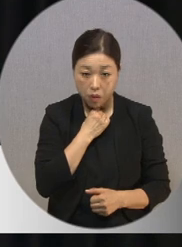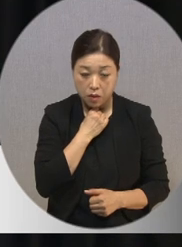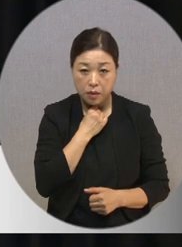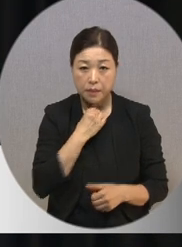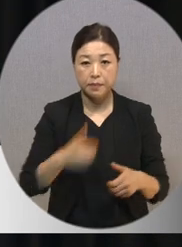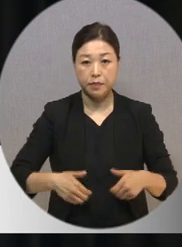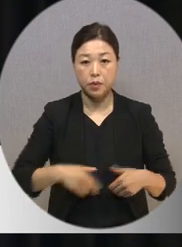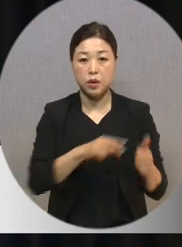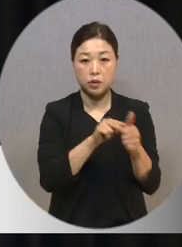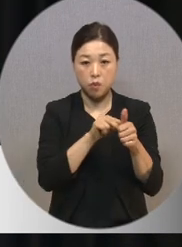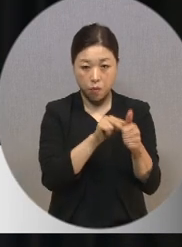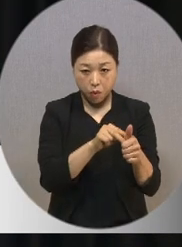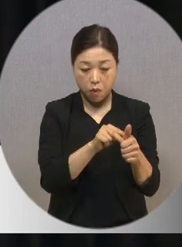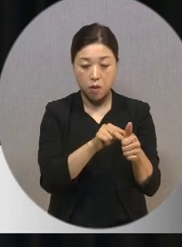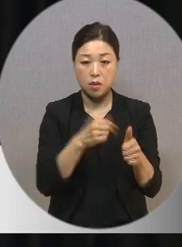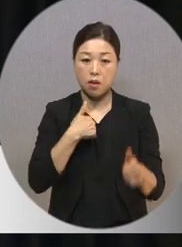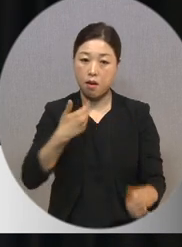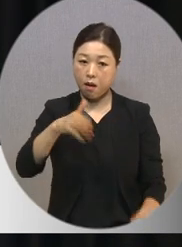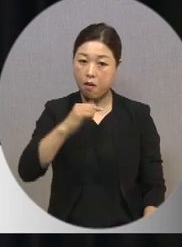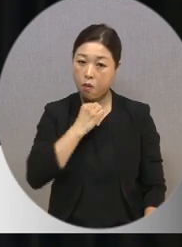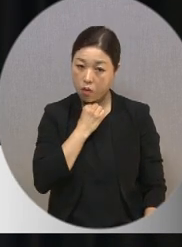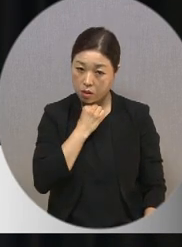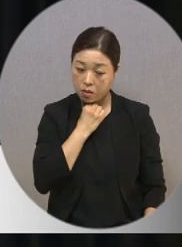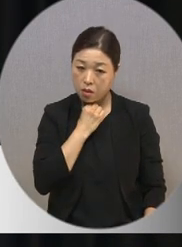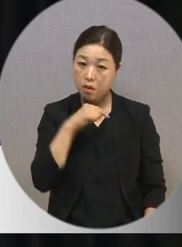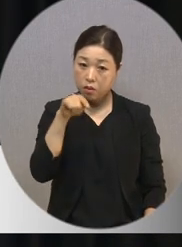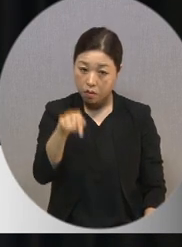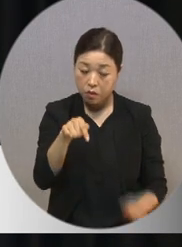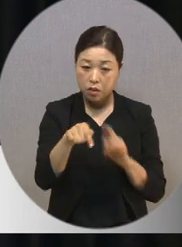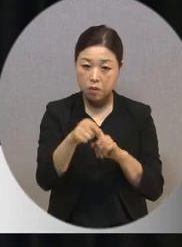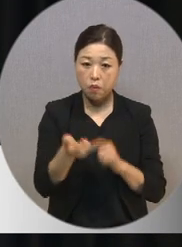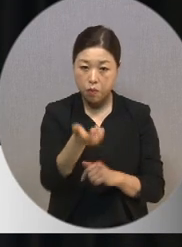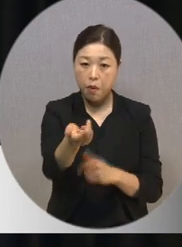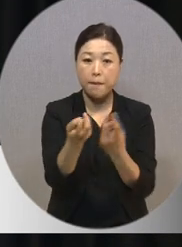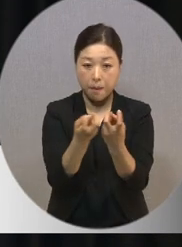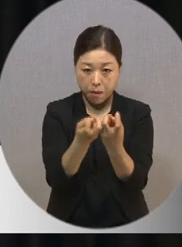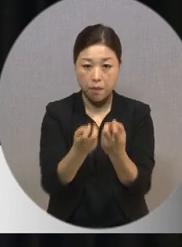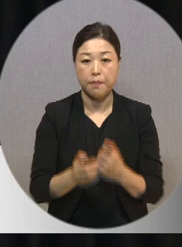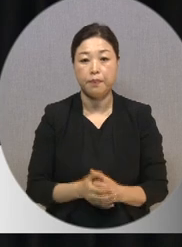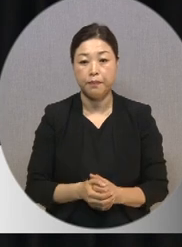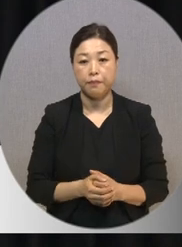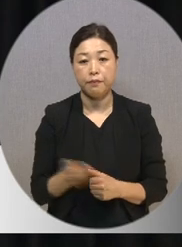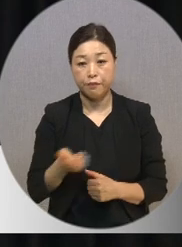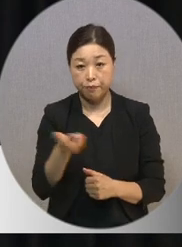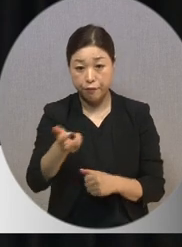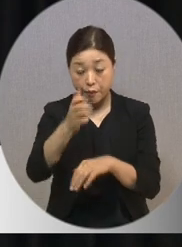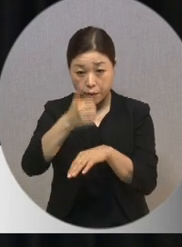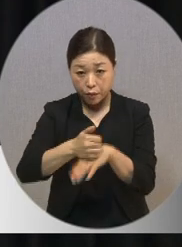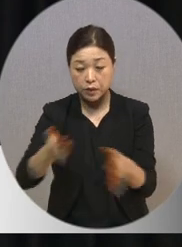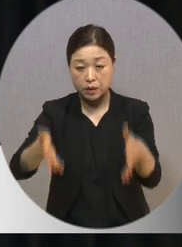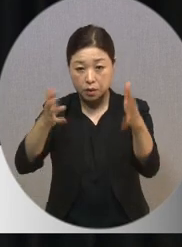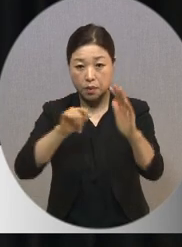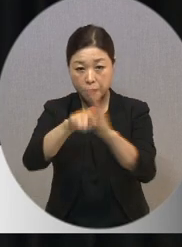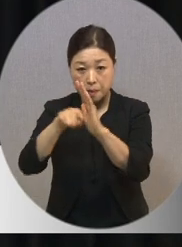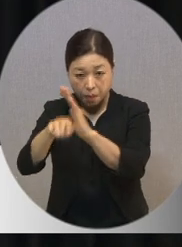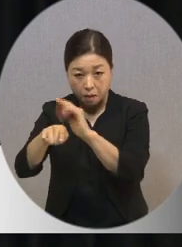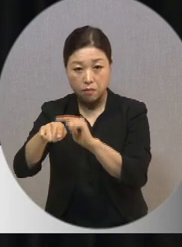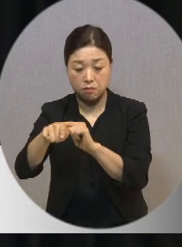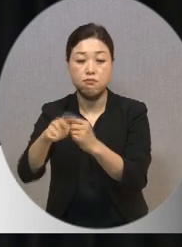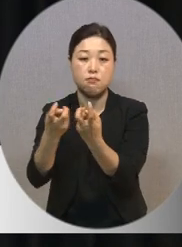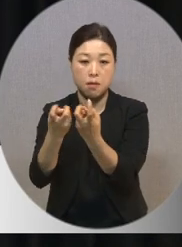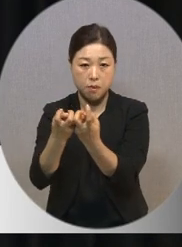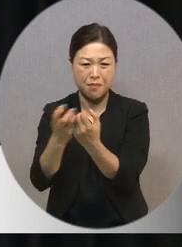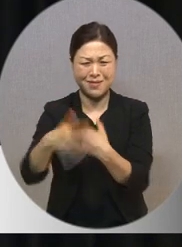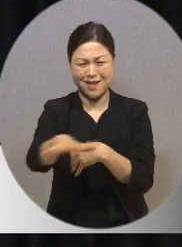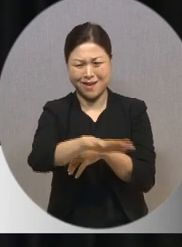정보, 어디를 가야 되는 부분에 대한 이동 수단, 그리고 이동을 해서 시설에 접근하는 부분, 이걸